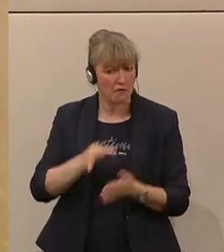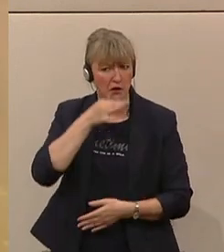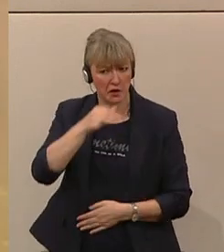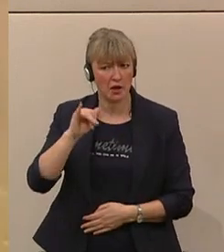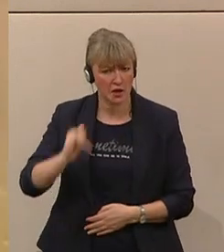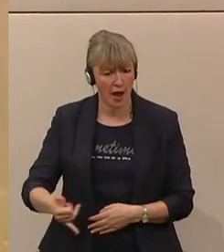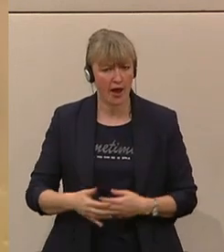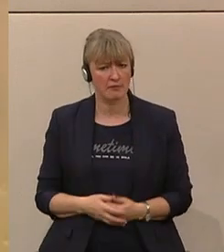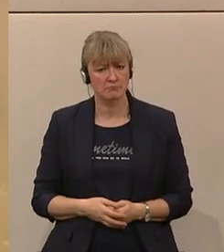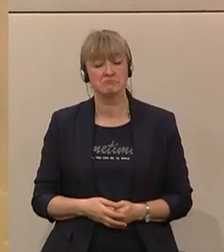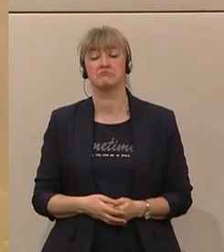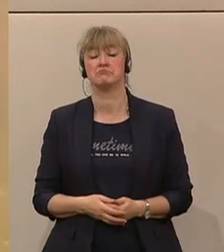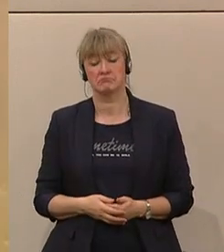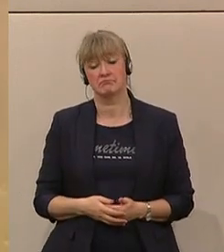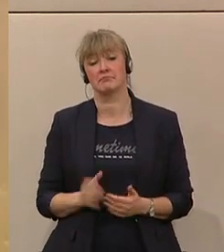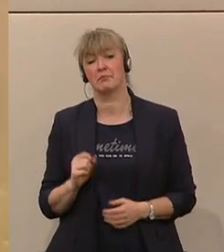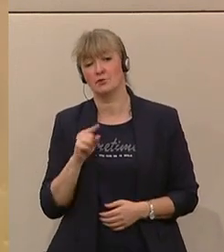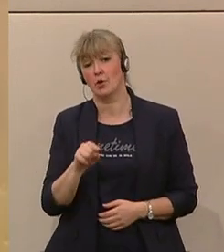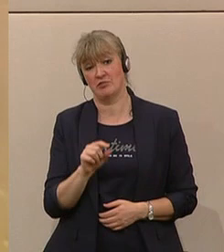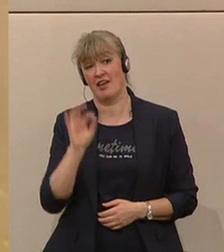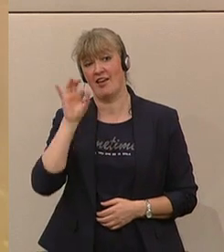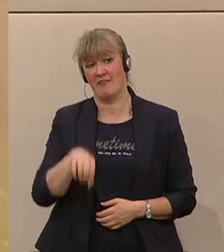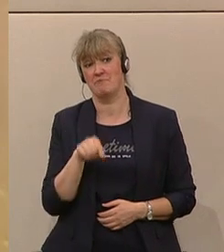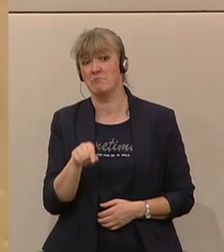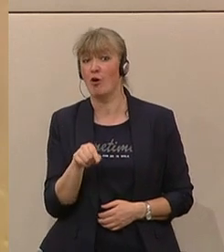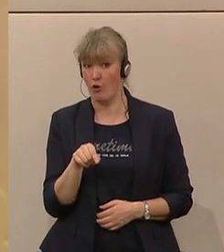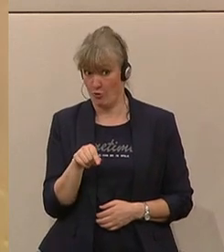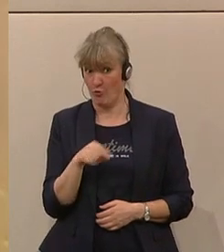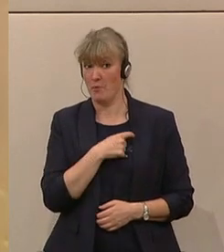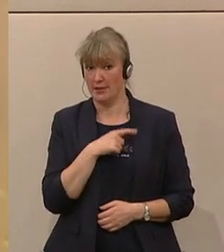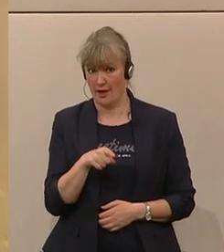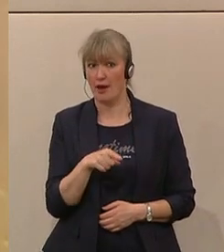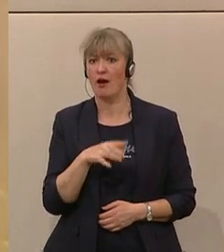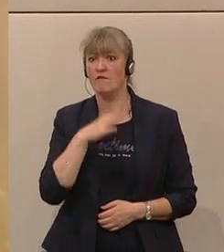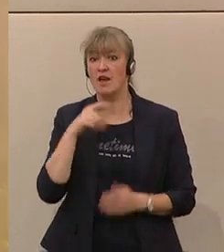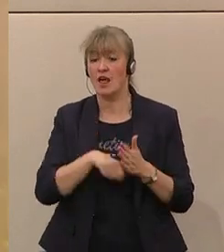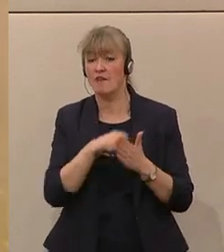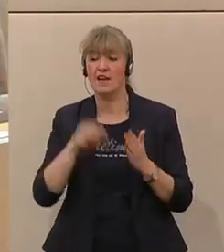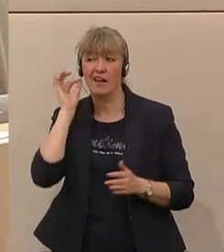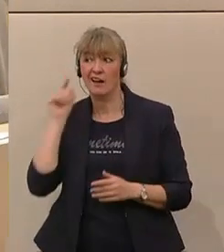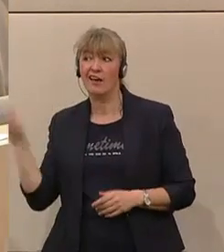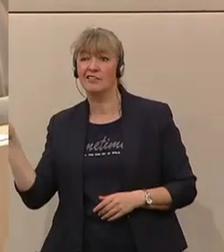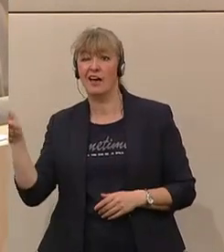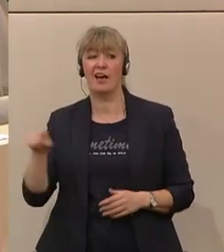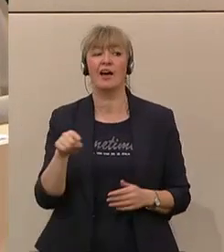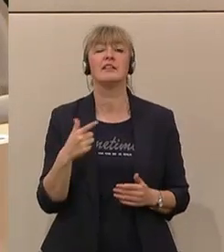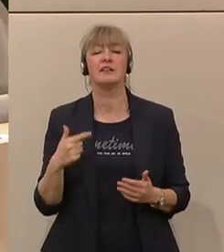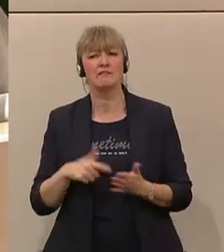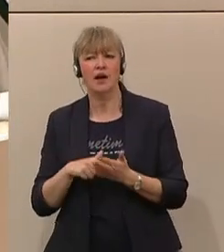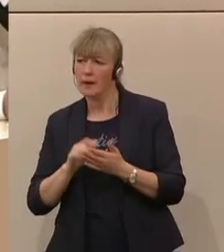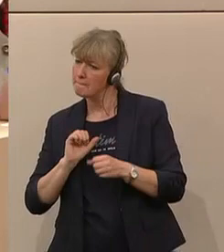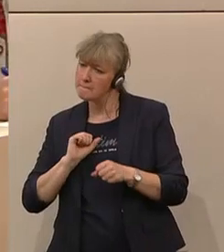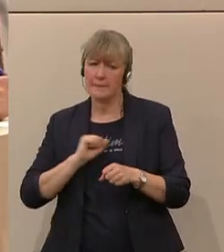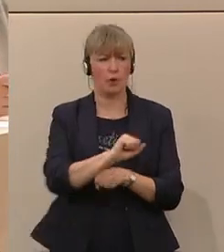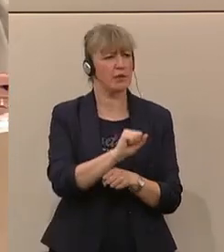weil insbesondere im Fall der Freiheitlichen Partei ja viele Wählerinnen und Wähler aus Protest gegen ein bestehendes